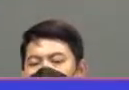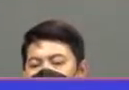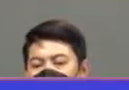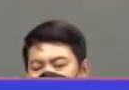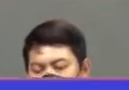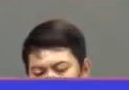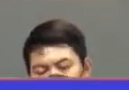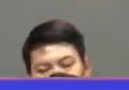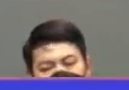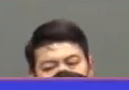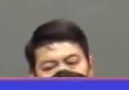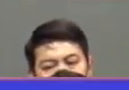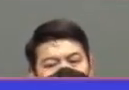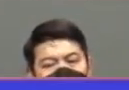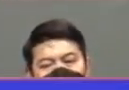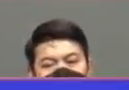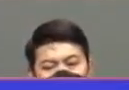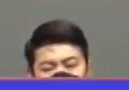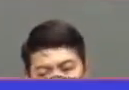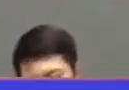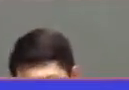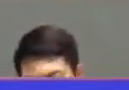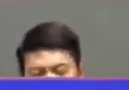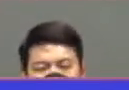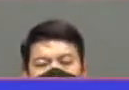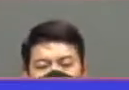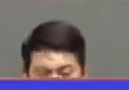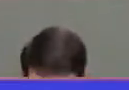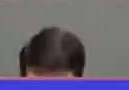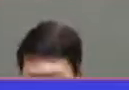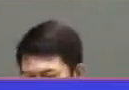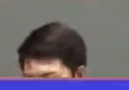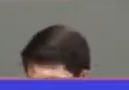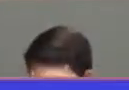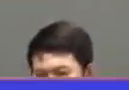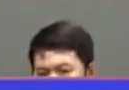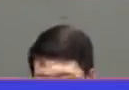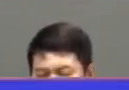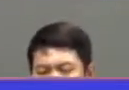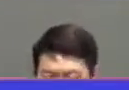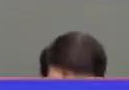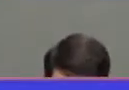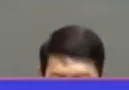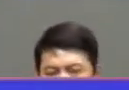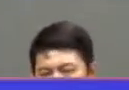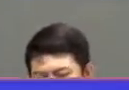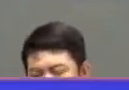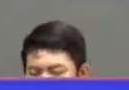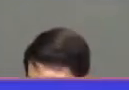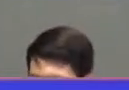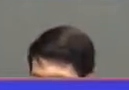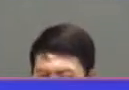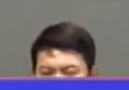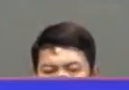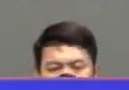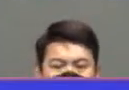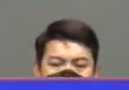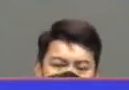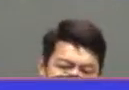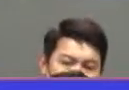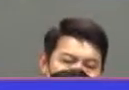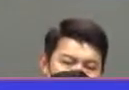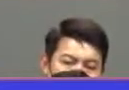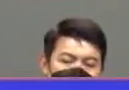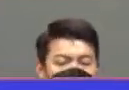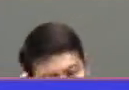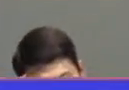ซื้อสินค้าจากร้านธงฟ้าแล้วก็ร้านค้าที่เข้าร่วมโครงการคนละครึ่งเฟส5นี่แหละ ให้เดือนละ200บาทต่อคนครับเริ่